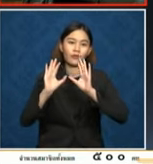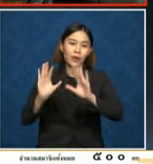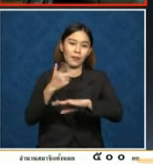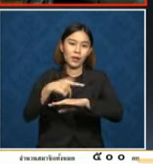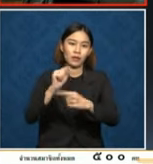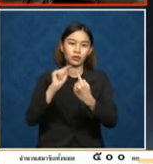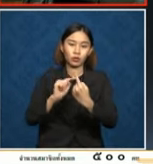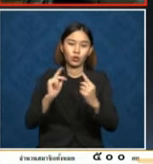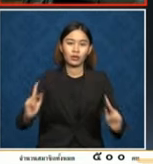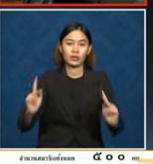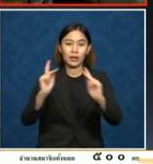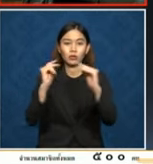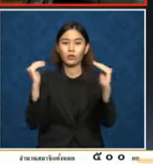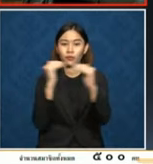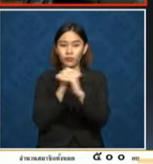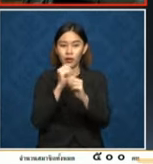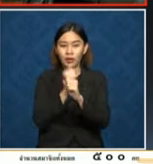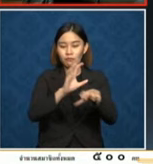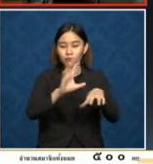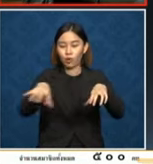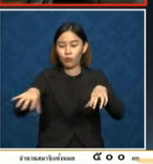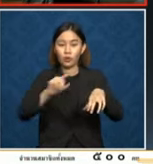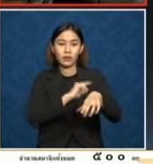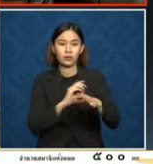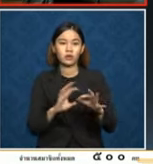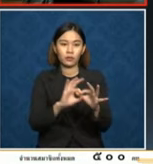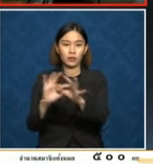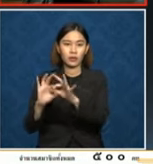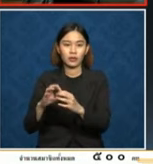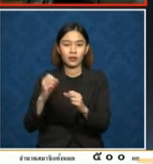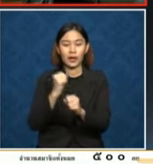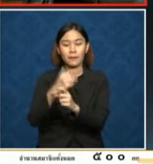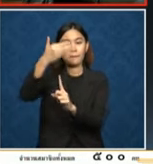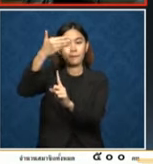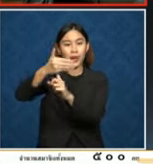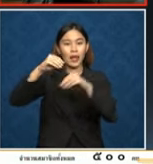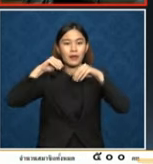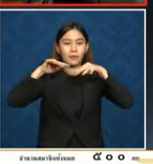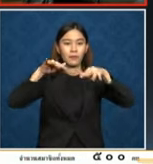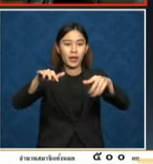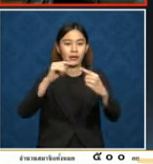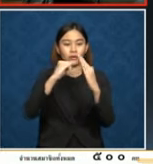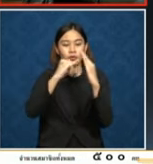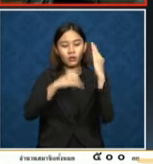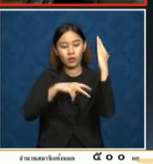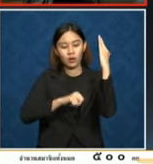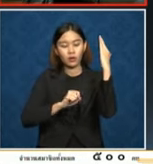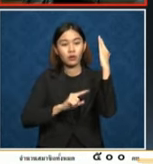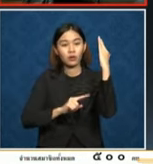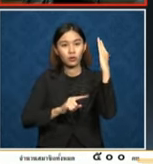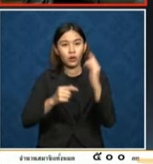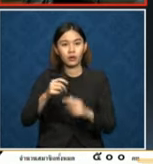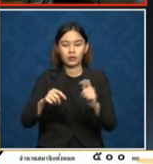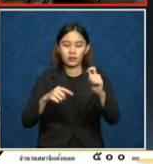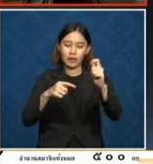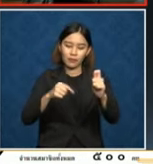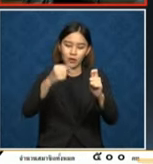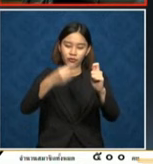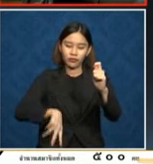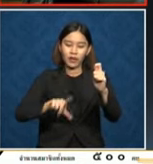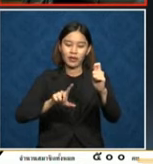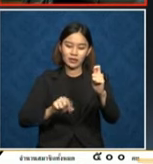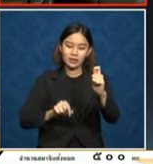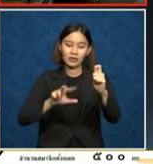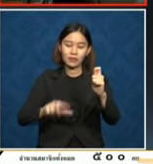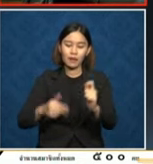ไปถึงกระทรวงคมนาคมและหน่วยงานที่เกี่ยวข้องให้ช่วยปิดป้ายประกาศทั่วเมืองทั้งจังหวัดนครศรีธรรมราช23อำเภอไปสนามบินแม้